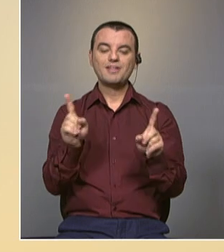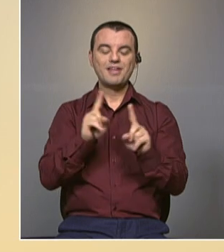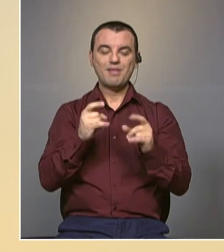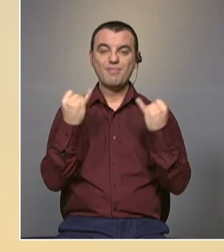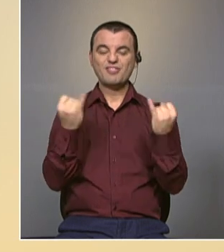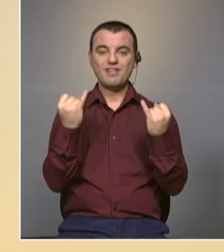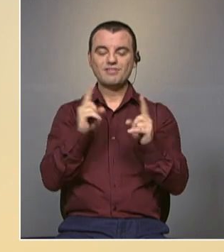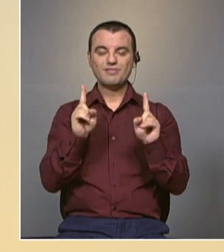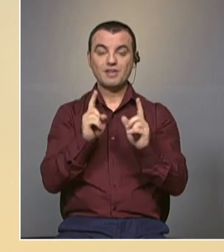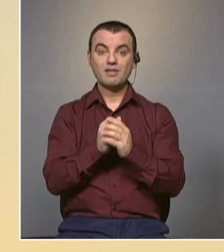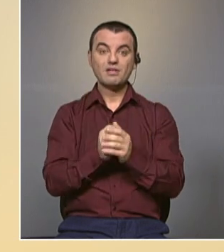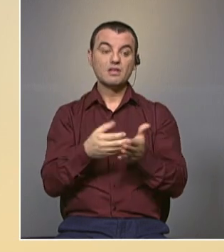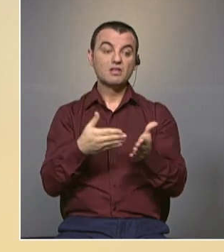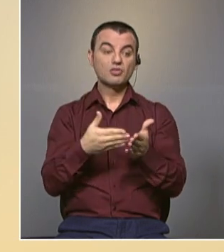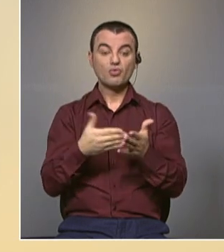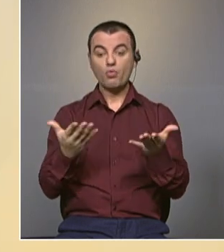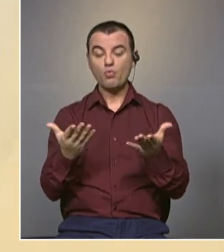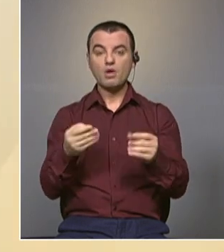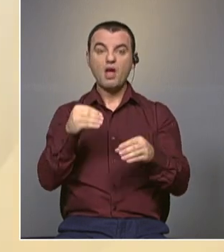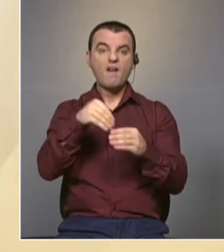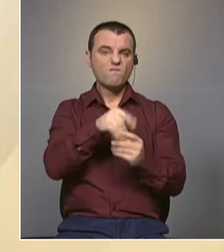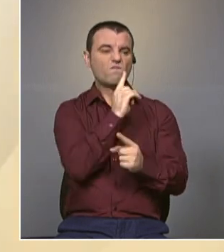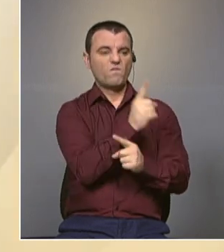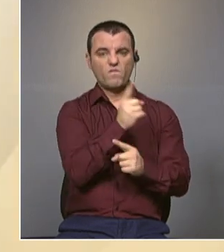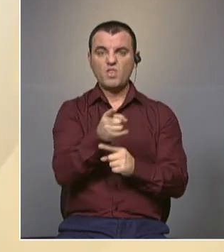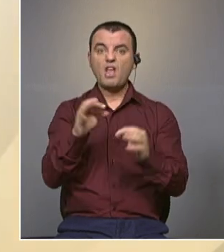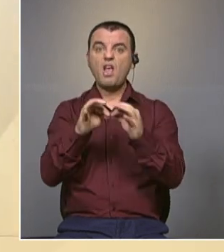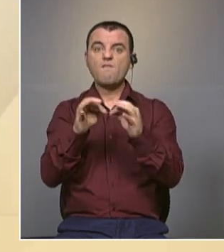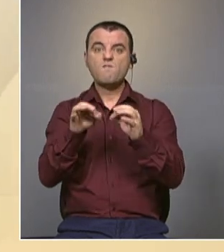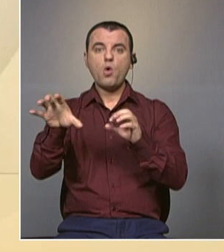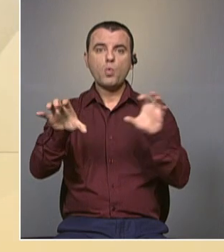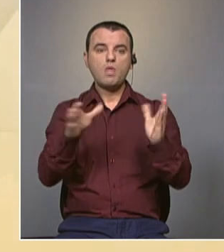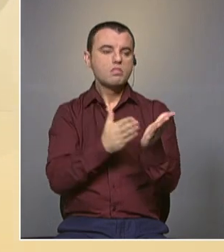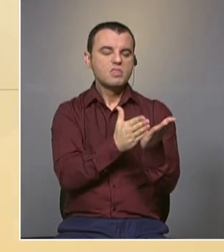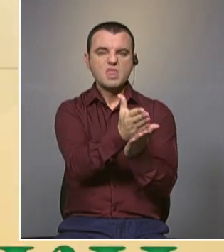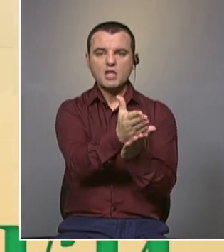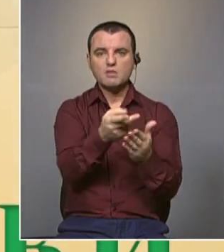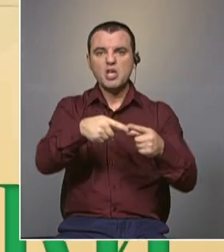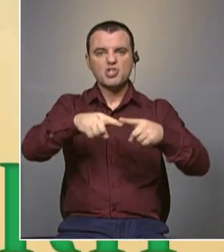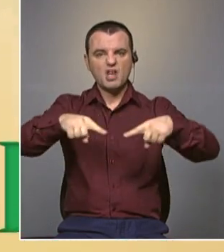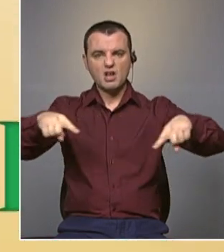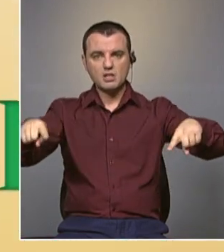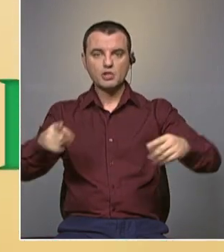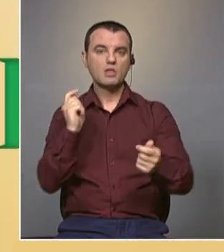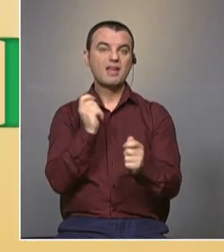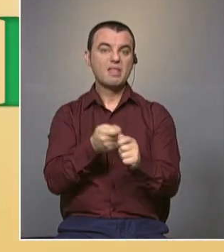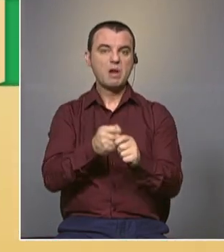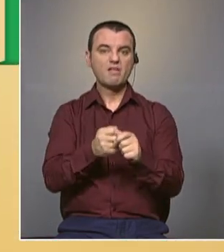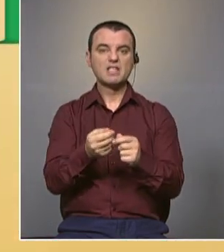никак, защото се оказа, че във всеки факултет подходът беше различен. Направиха се едни комисии, които трябваше